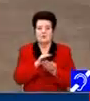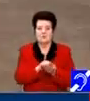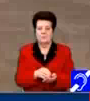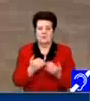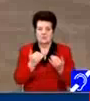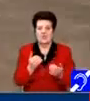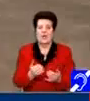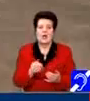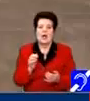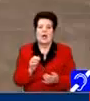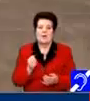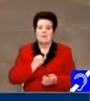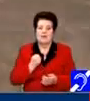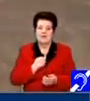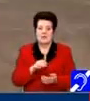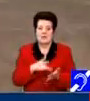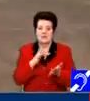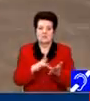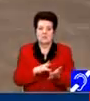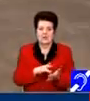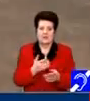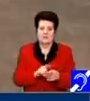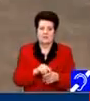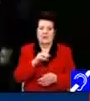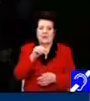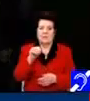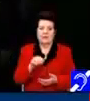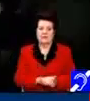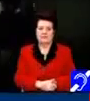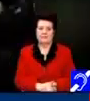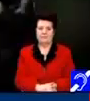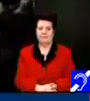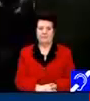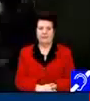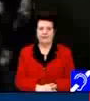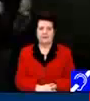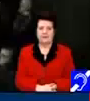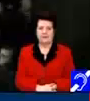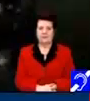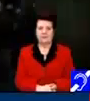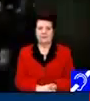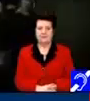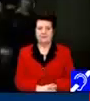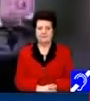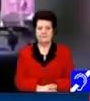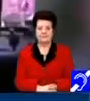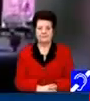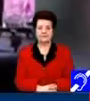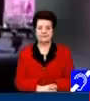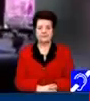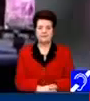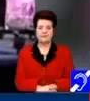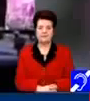onoruri militare la cimitirul central din strada armenească din Chișinău. Moldovenii se strâng,